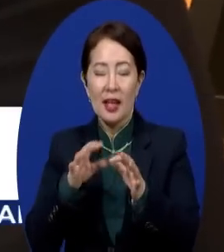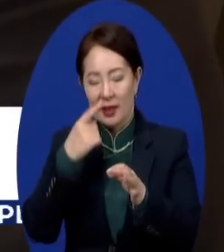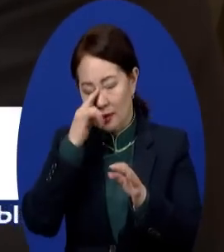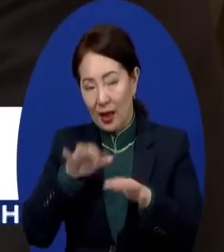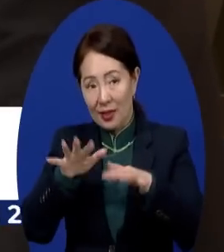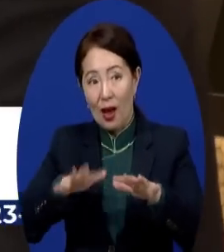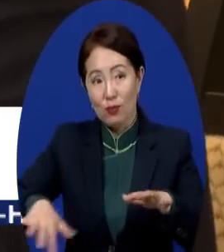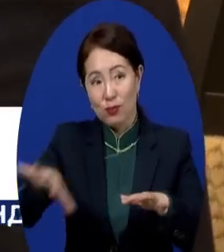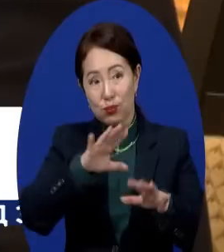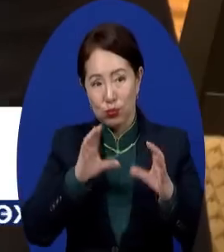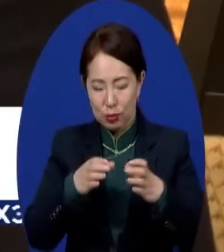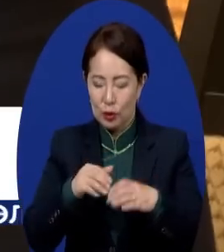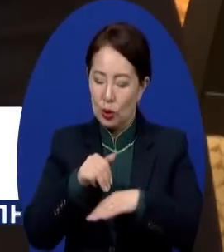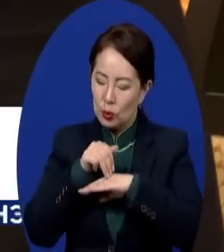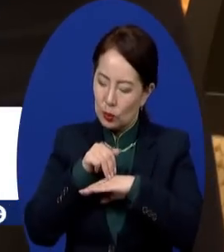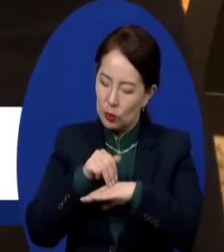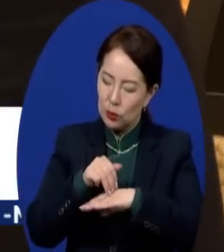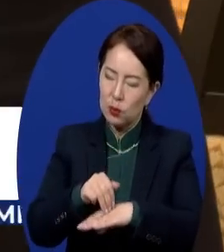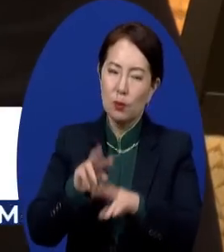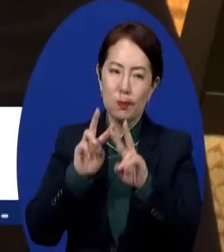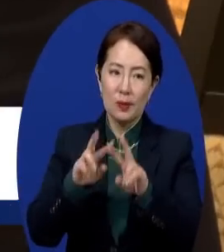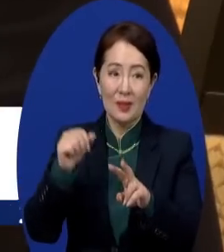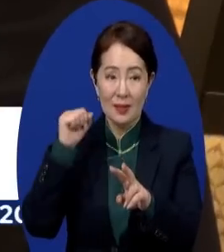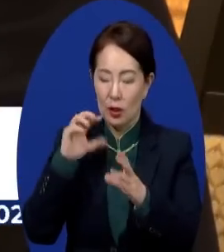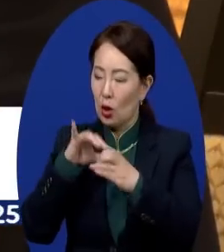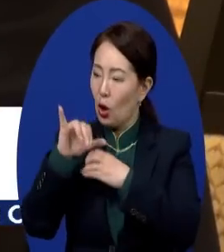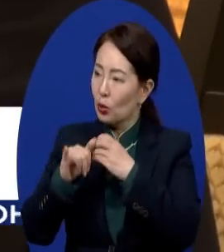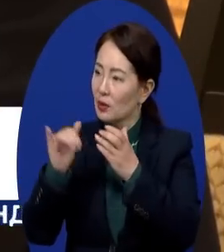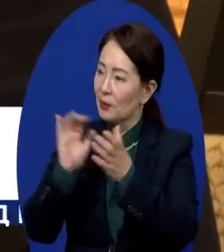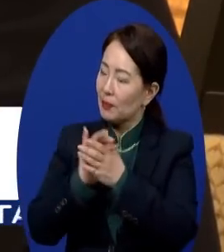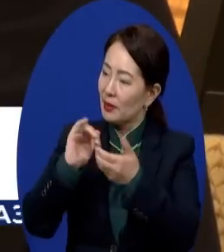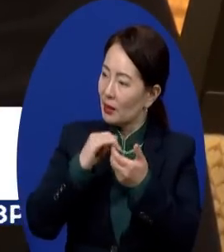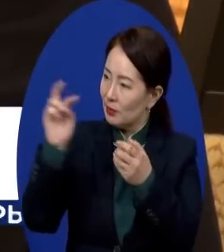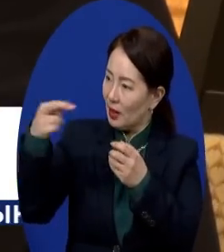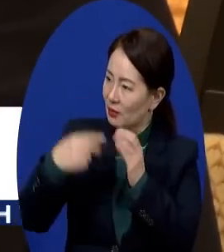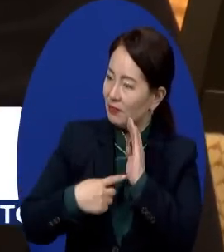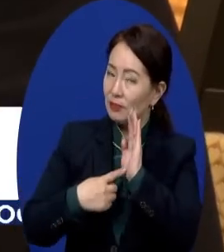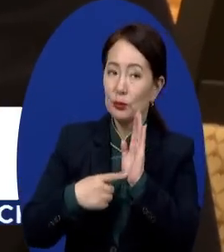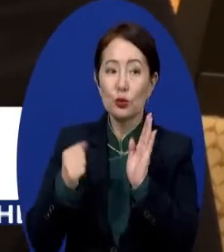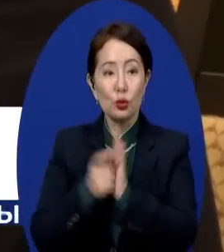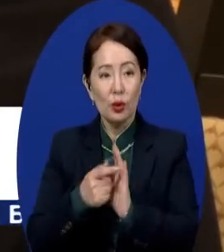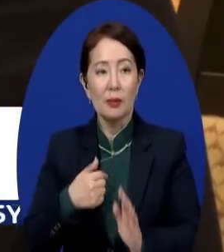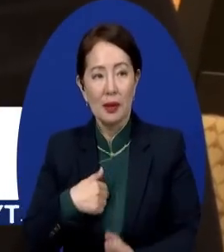хамтын үзэл баримтлалд тууштай байгаагаа олон улсын хамтын нийгэмлэгт харуулах нь бидний хувьд туйлын чухал юм а.